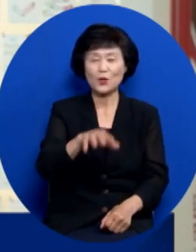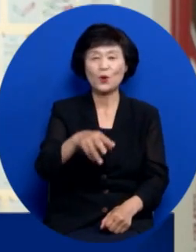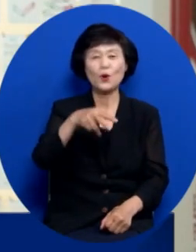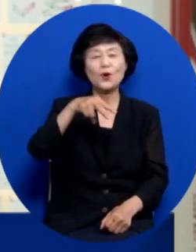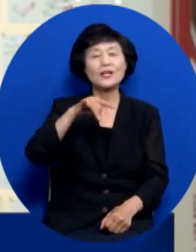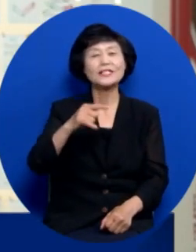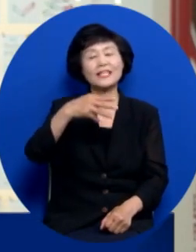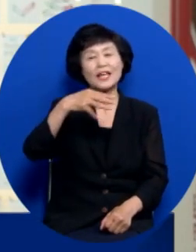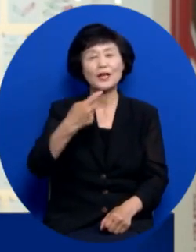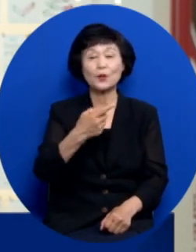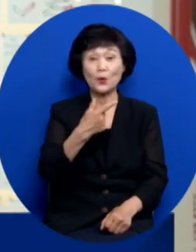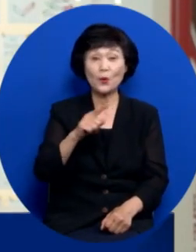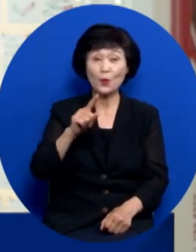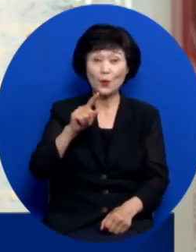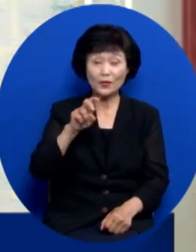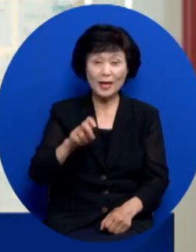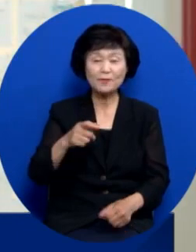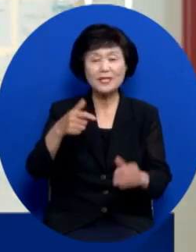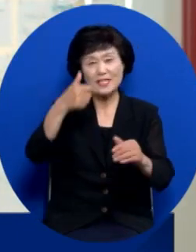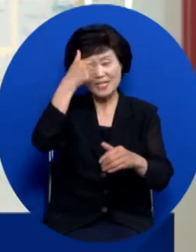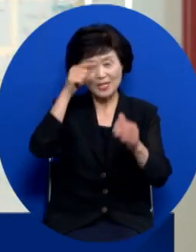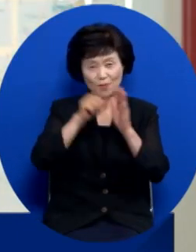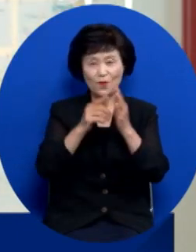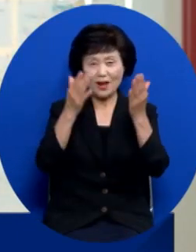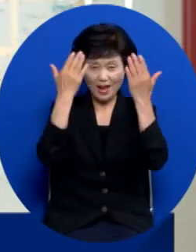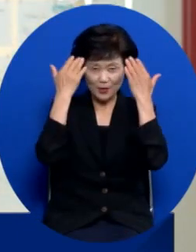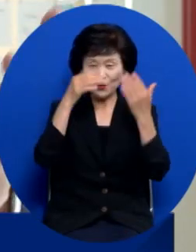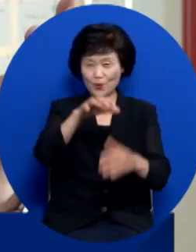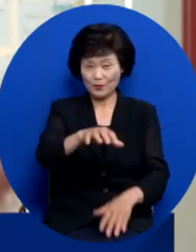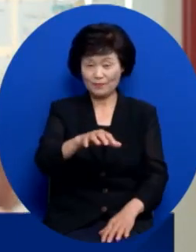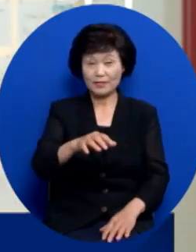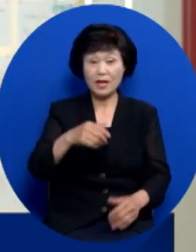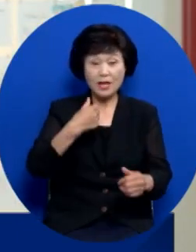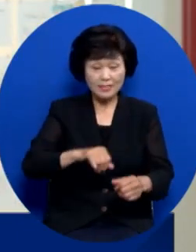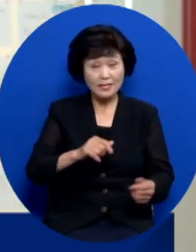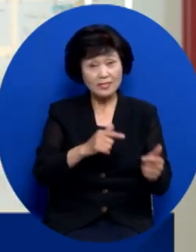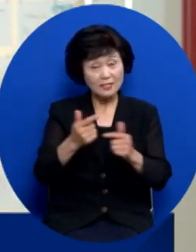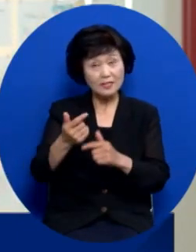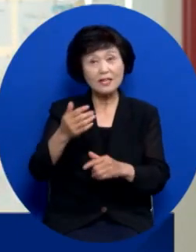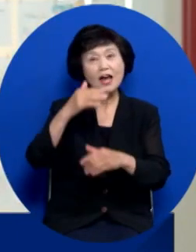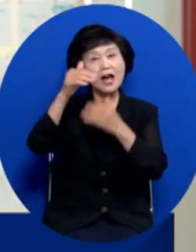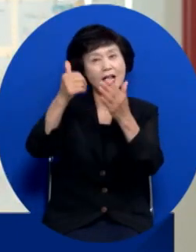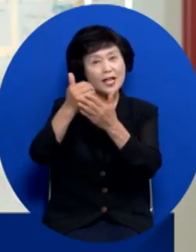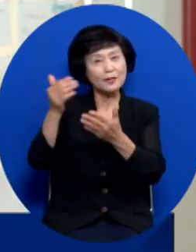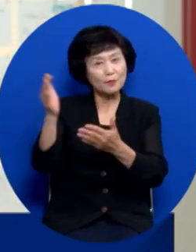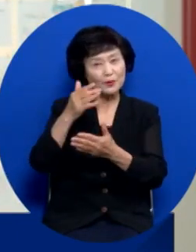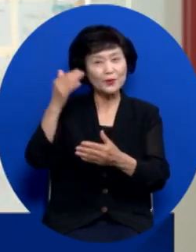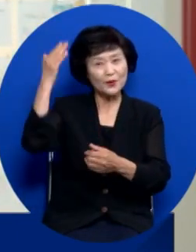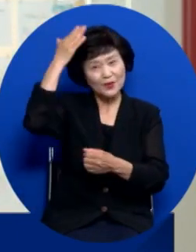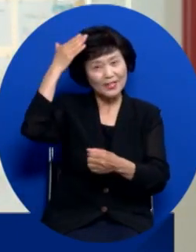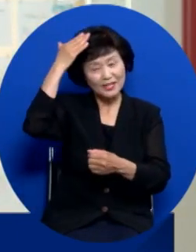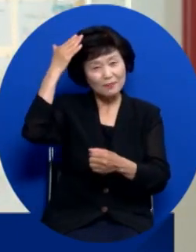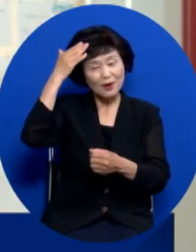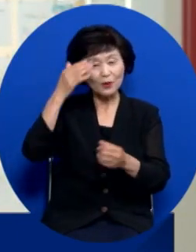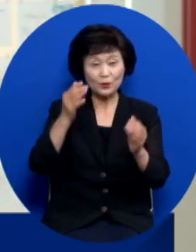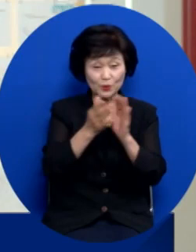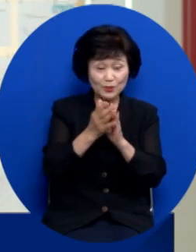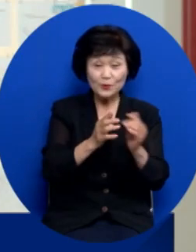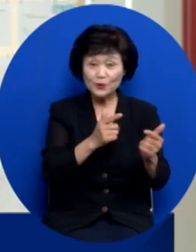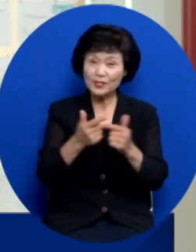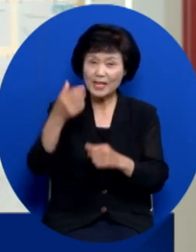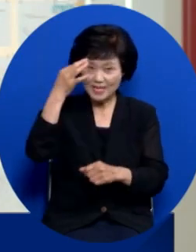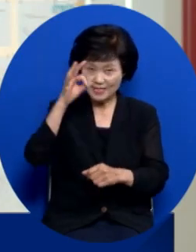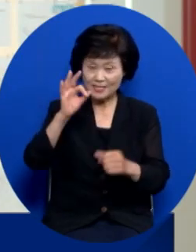기독학교 교육 현장입니다. 우리 자녀들이 위로는 하나님의 사랑을 받고 또 동료들에게 인정을